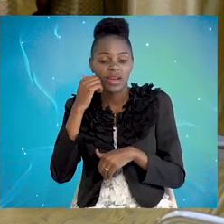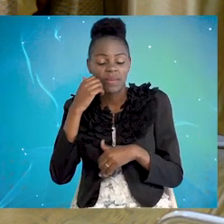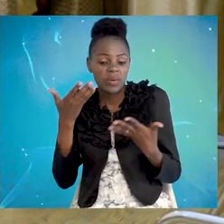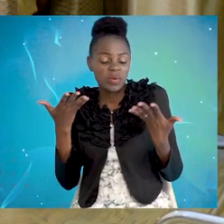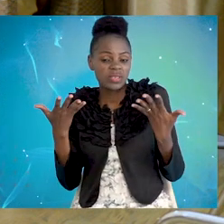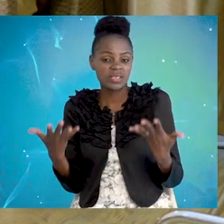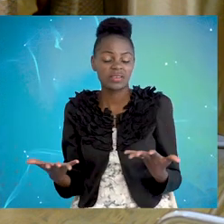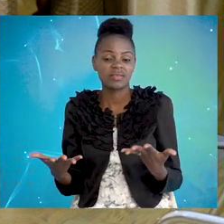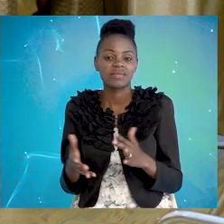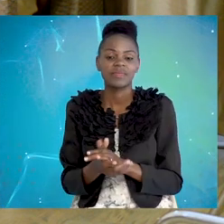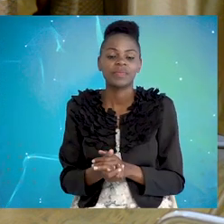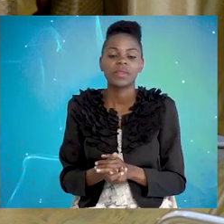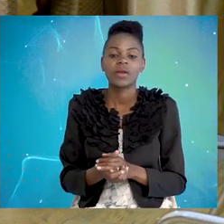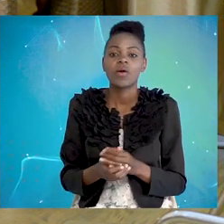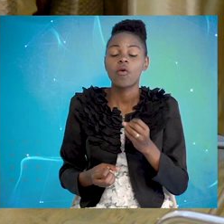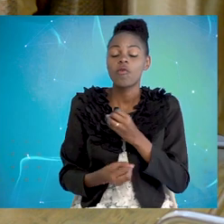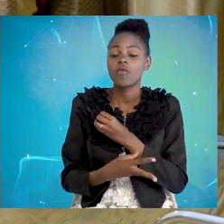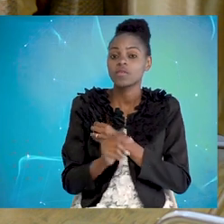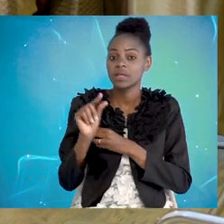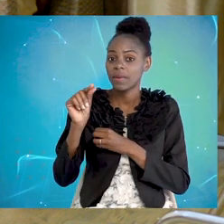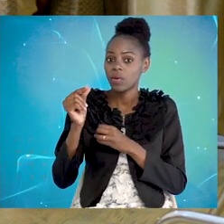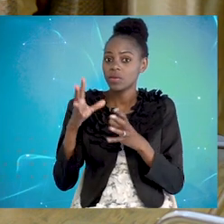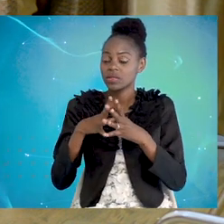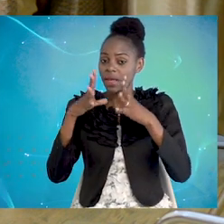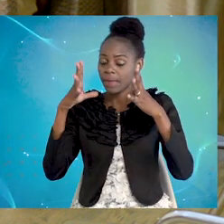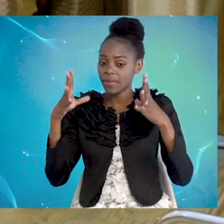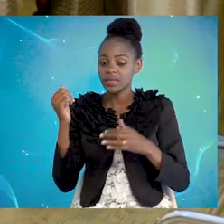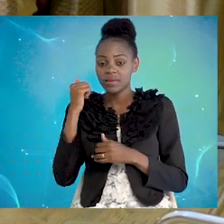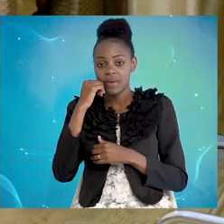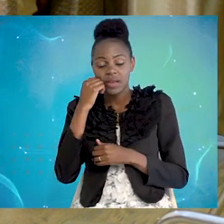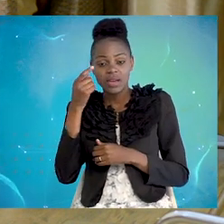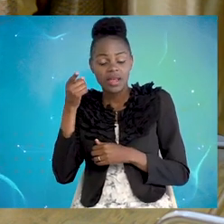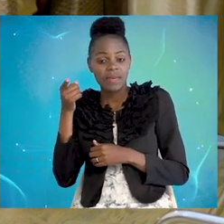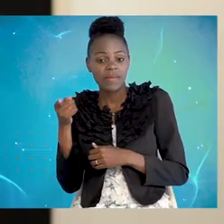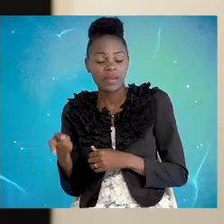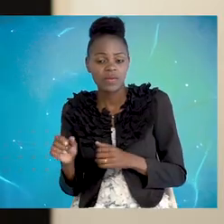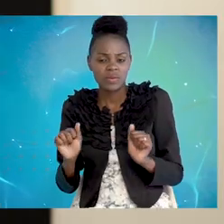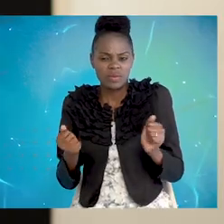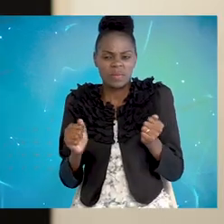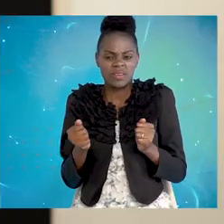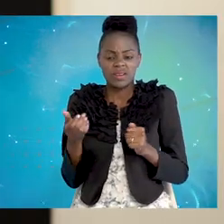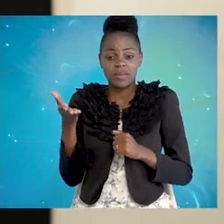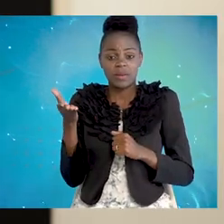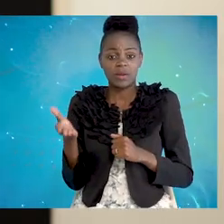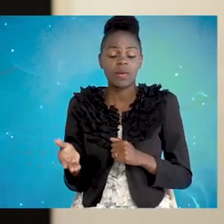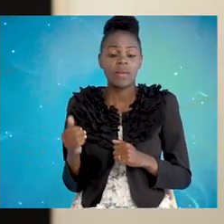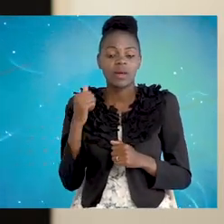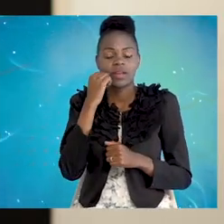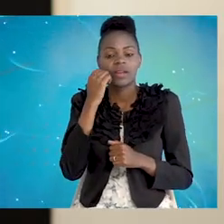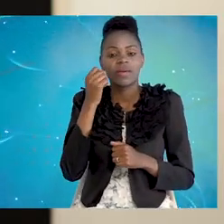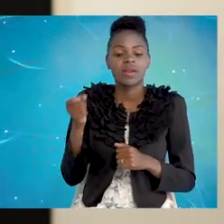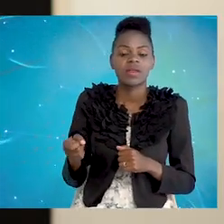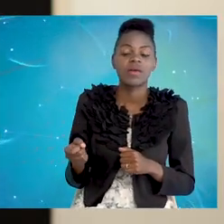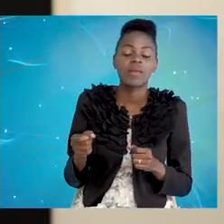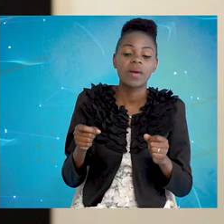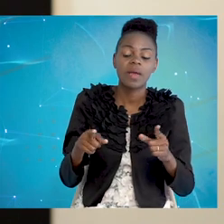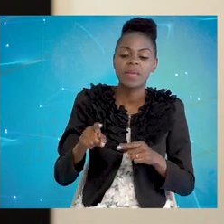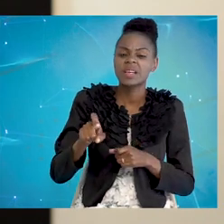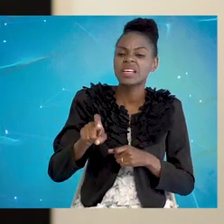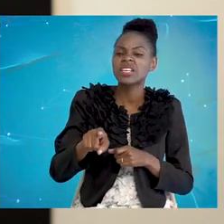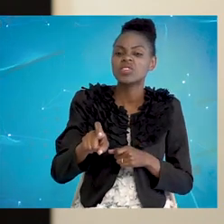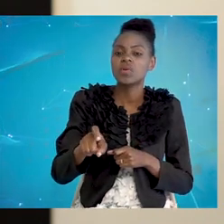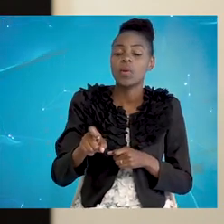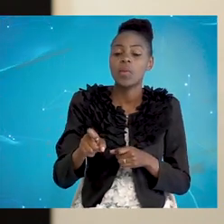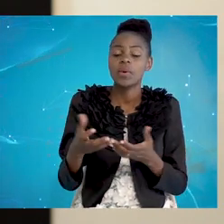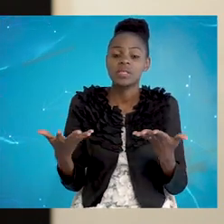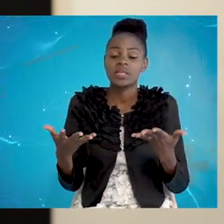wandishani. Kungu kapa poba ngono zambili ya ntenda mene ya typhoid fever. Ntenda mene ima yamba nika bacteria. Kwa